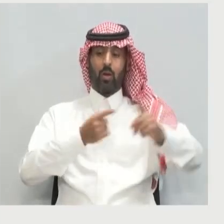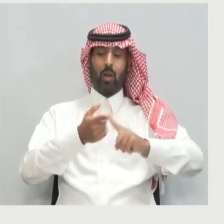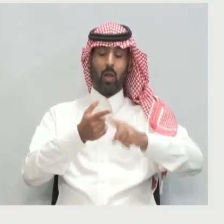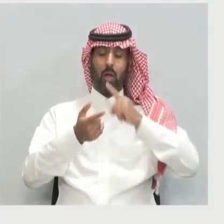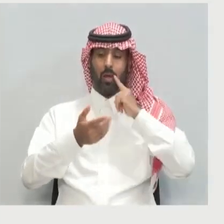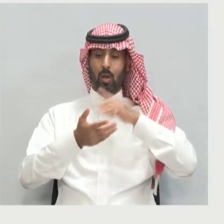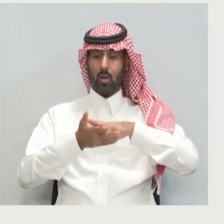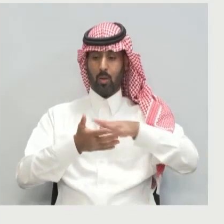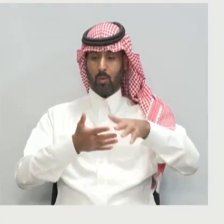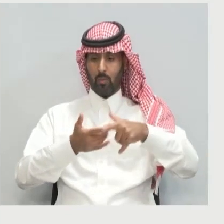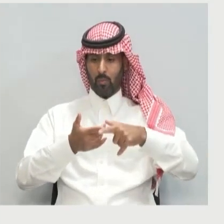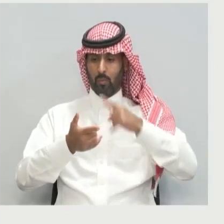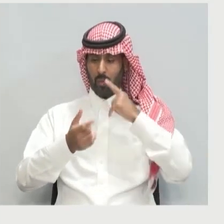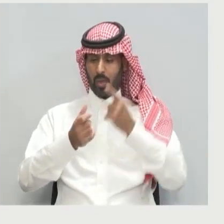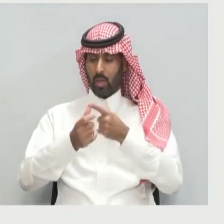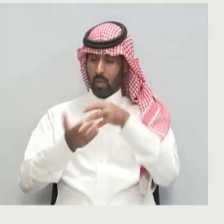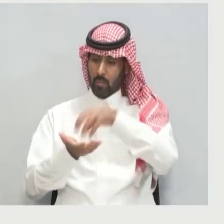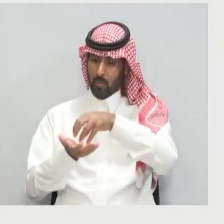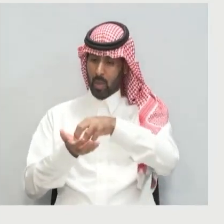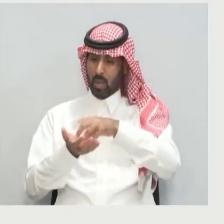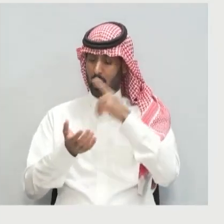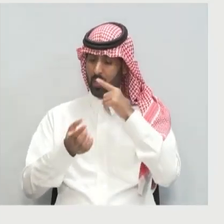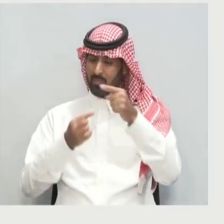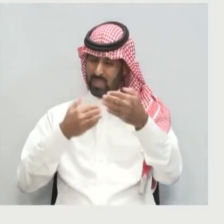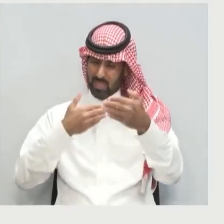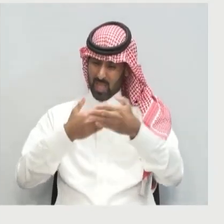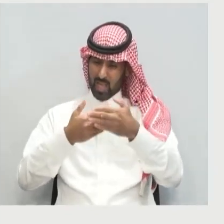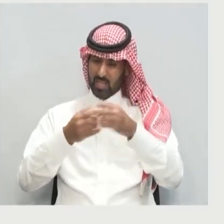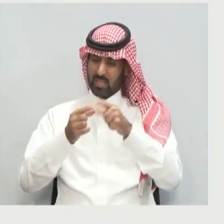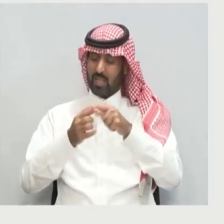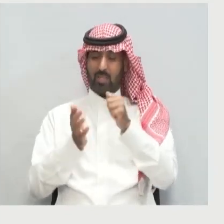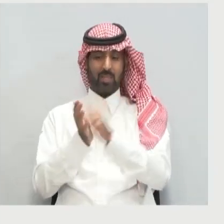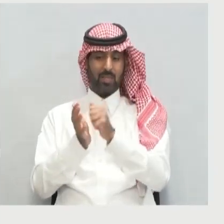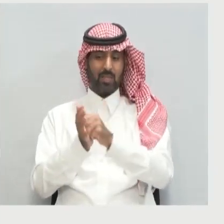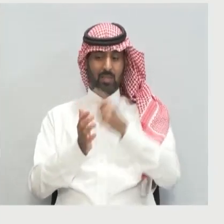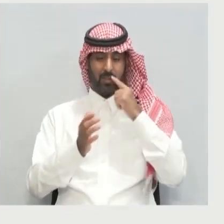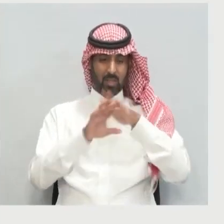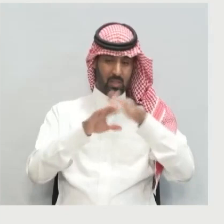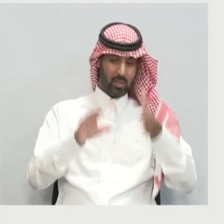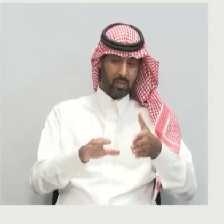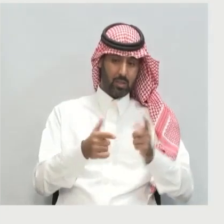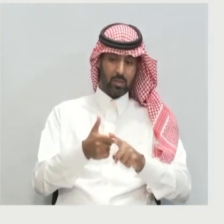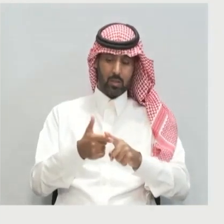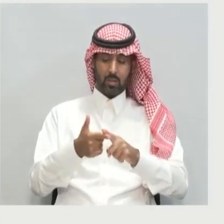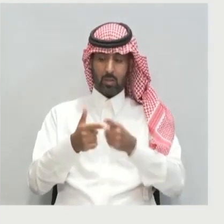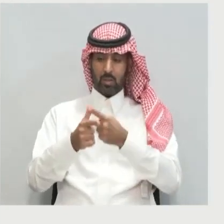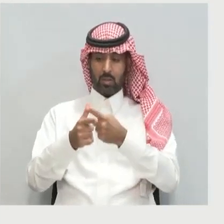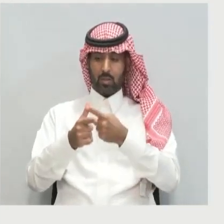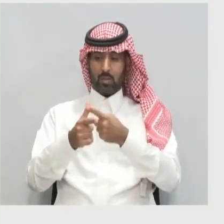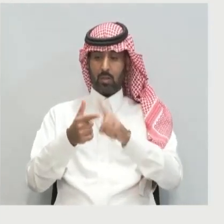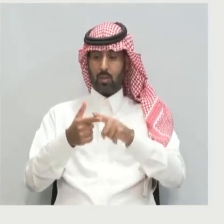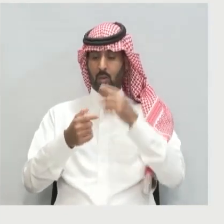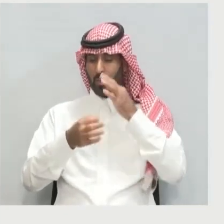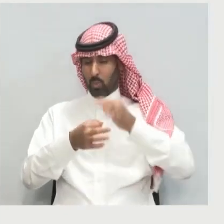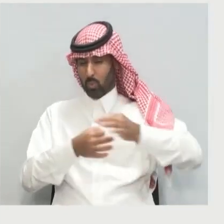اجهزه حاسب الموجوده في مساحه صغيره واما الشبكه